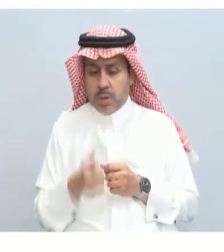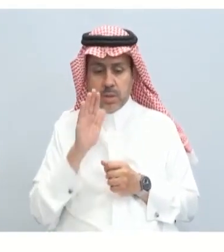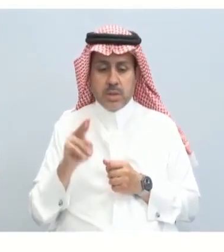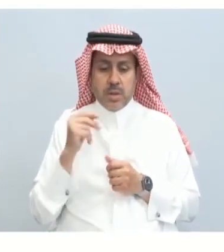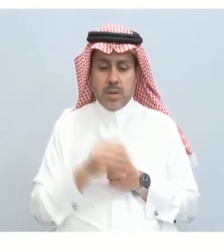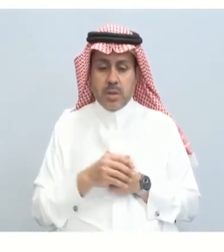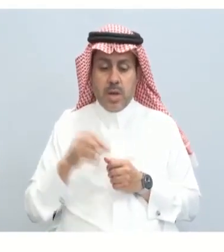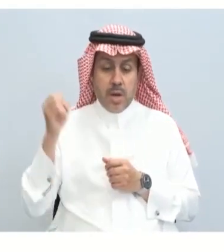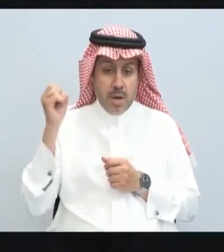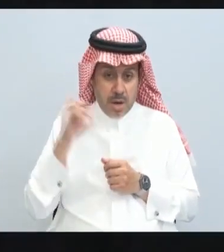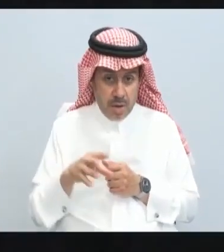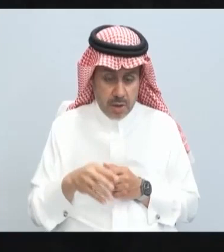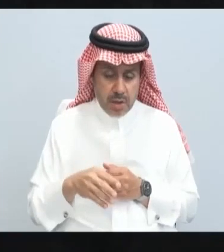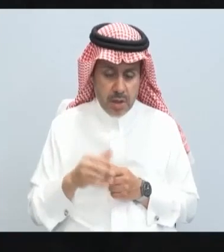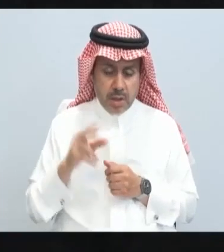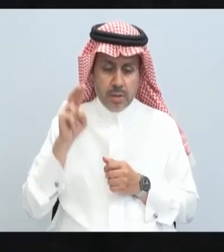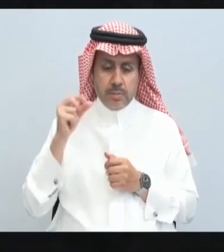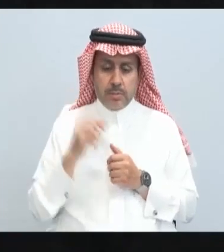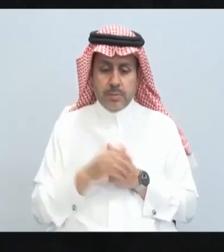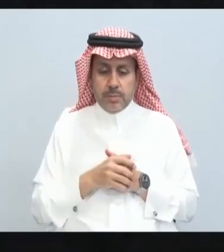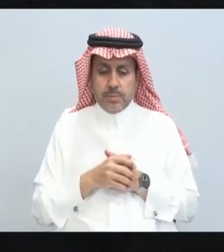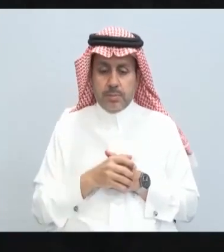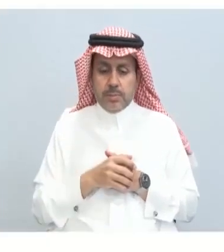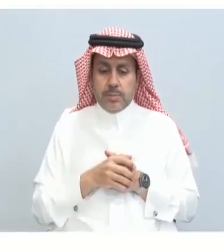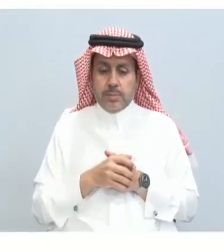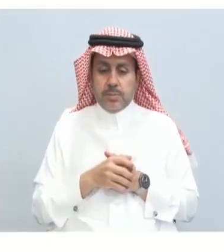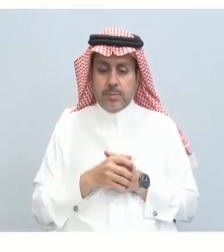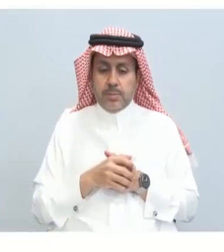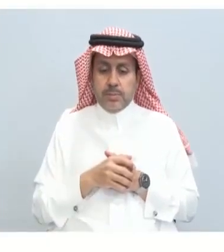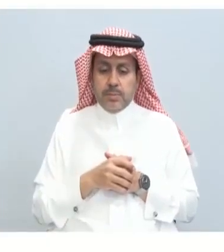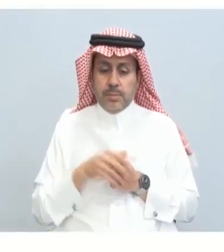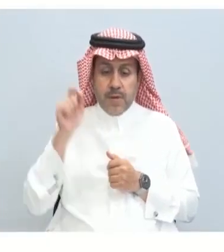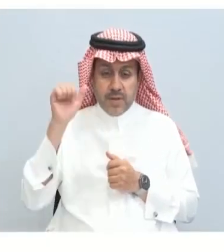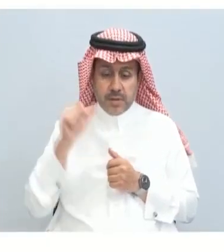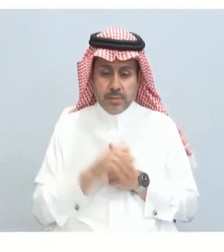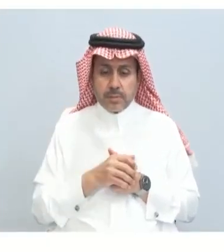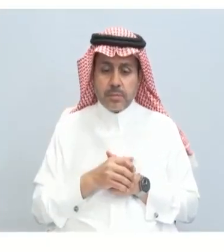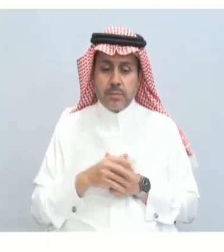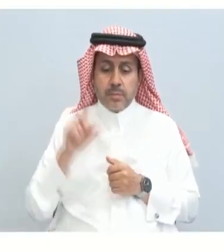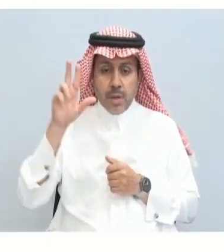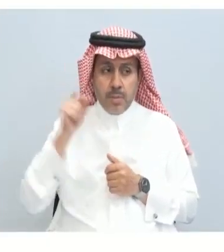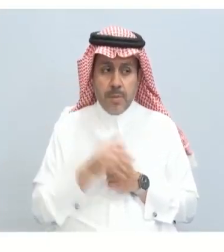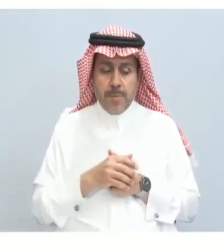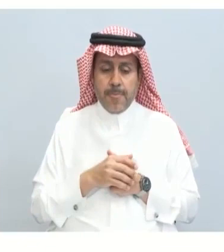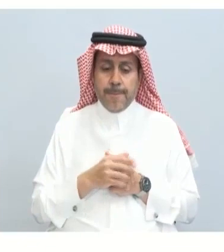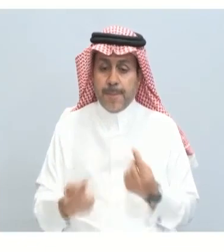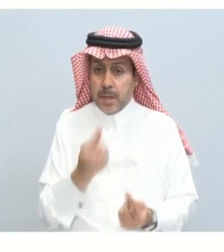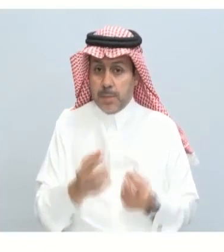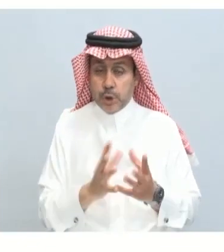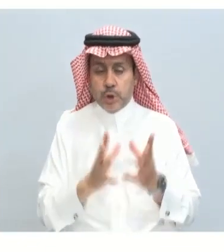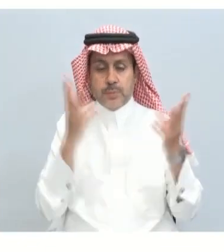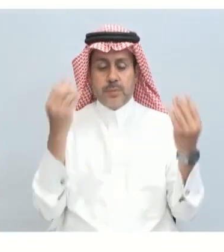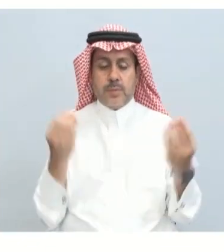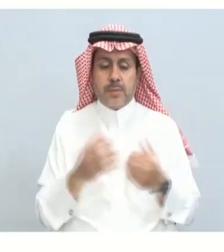نثري عليك الدر ودر هاشم في فصل الربيع تلبس الارض ثوب بهائها وتضحك من بكاء